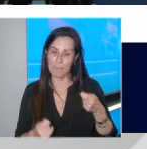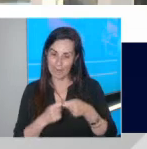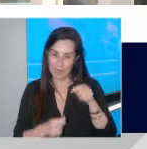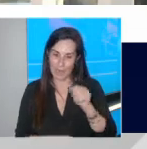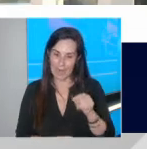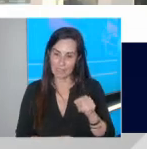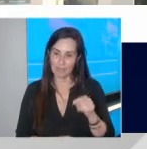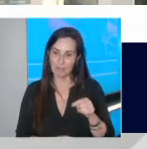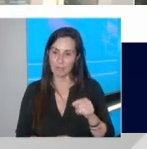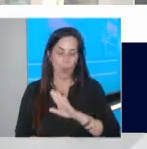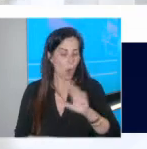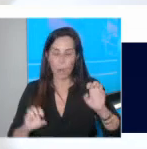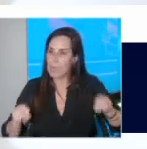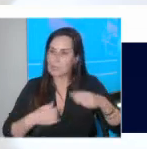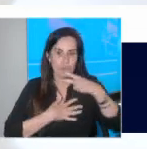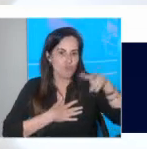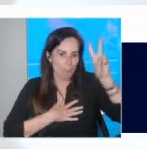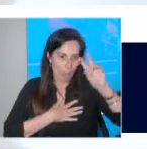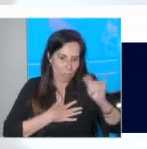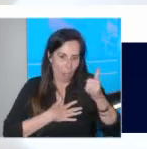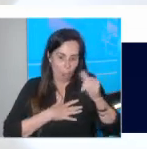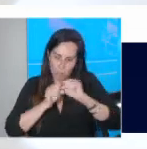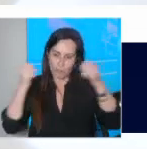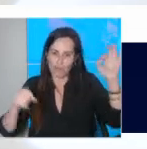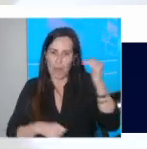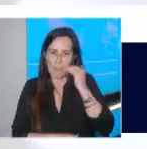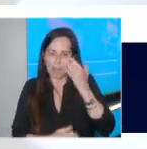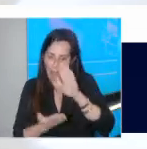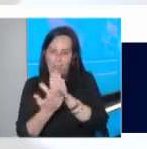הזה, נכון, כל נשיא נשבע על תנך בעצם,